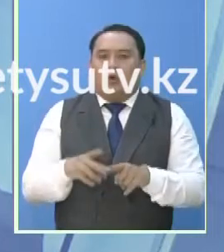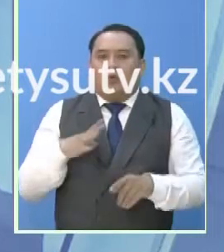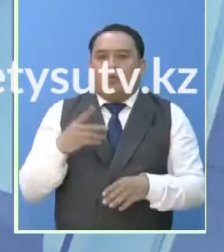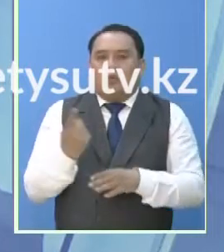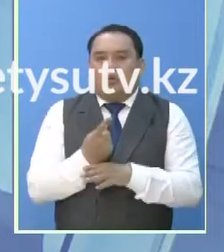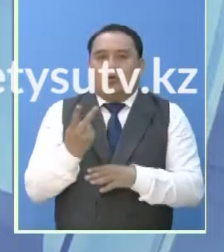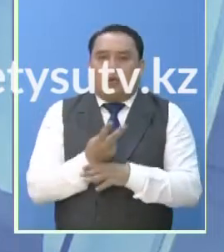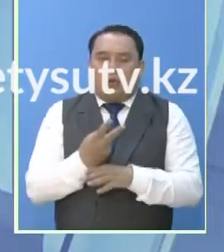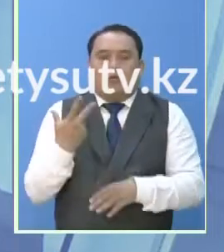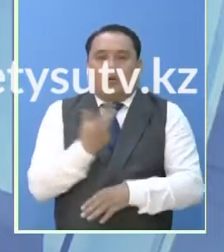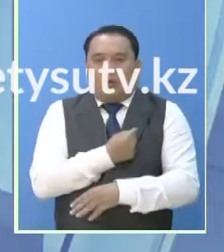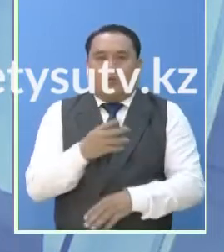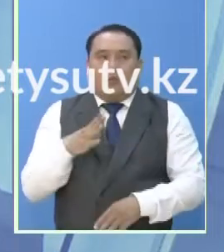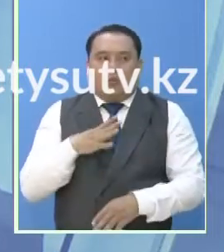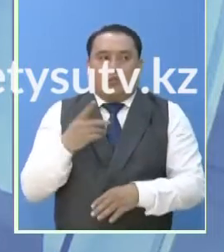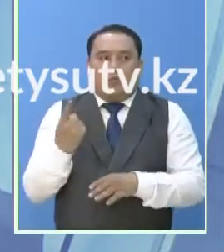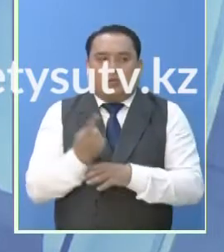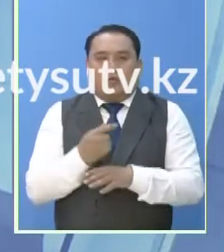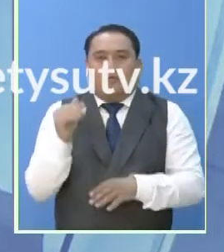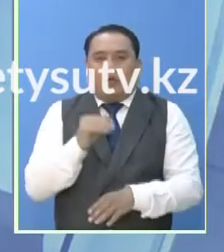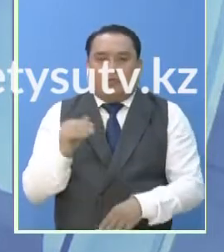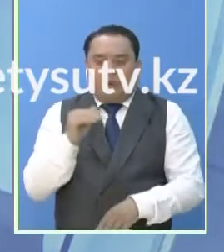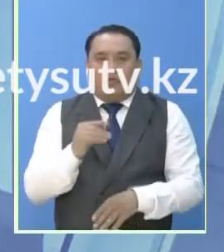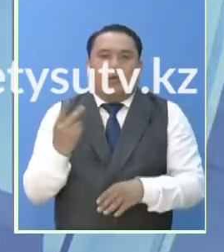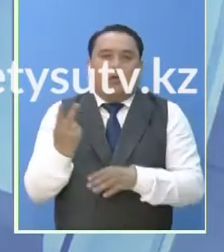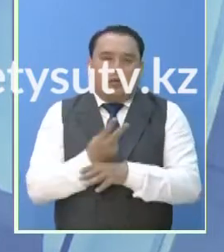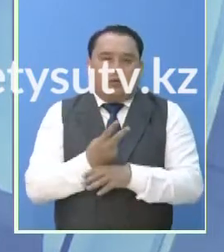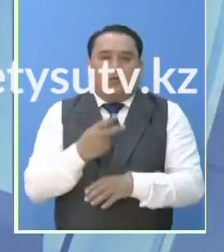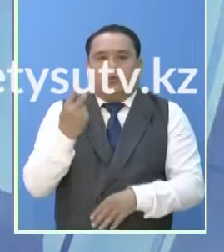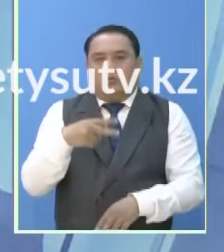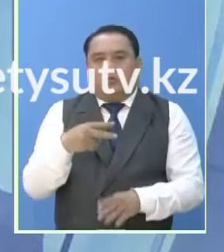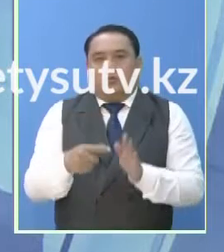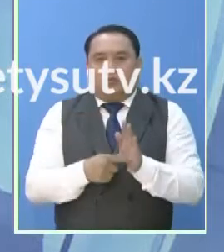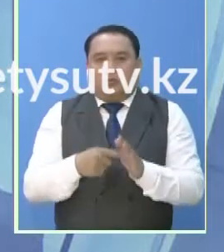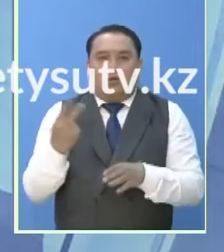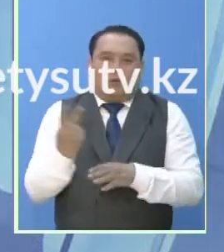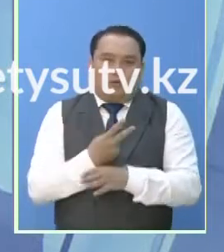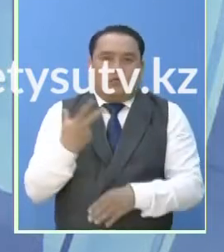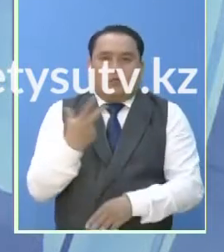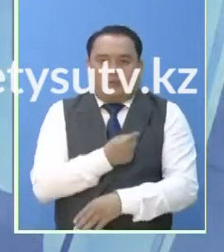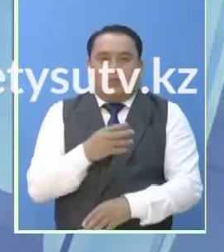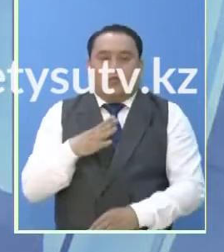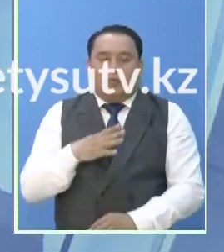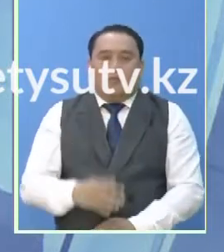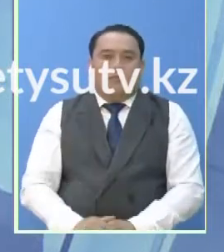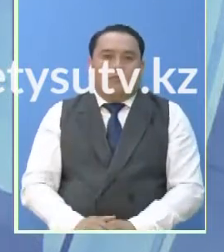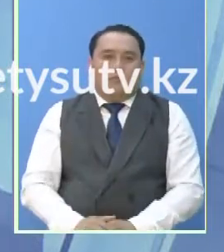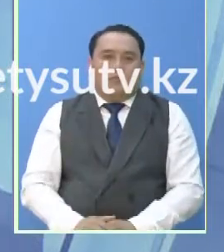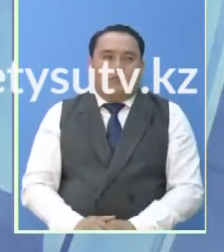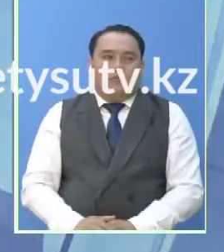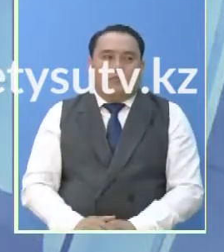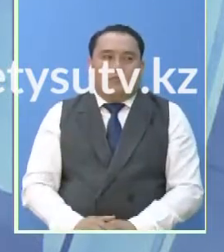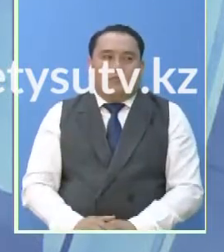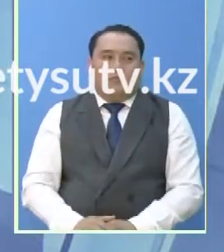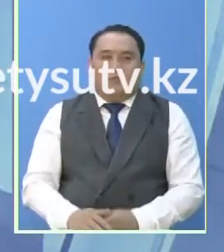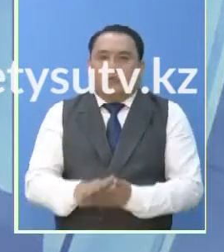бірінші, екінші компонент алдым. Бірінші ақпанда бірінші компонент алдым. 22 ақпанда екінші компонент алдым. Екі